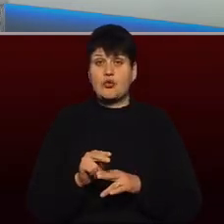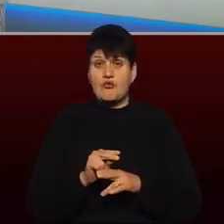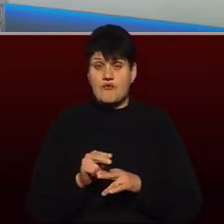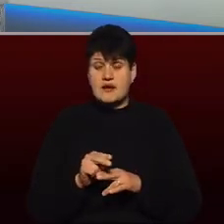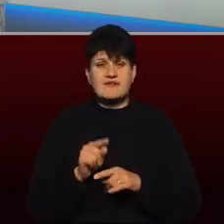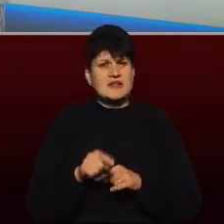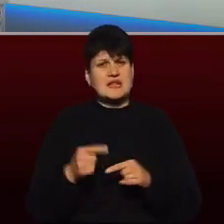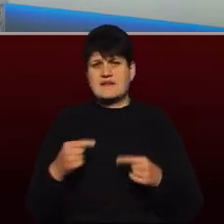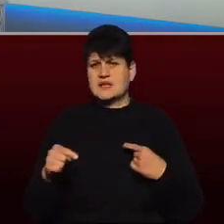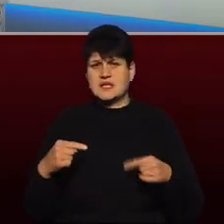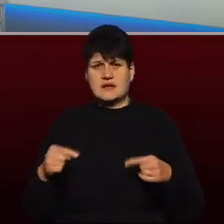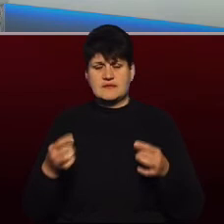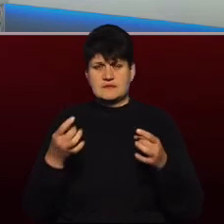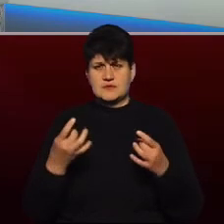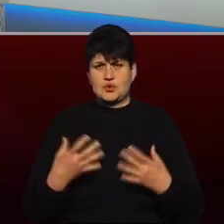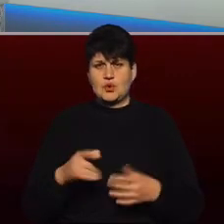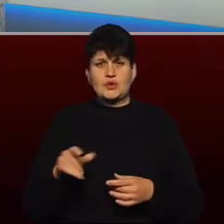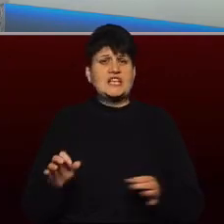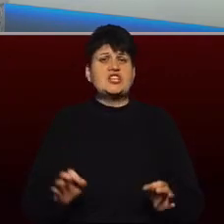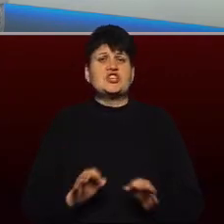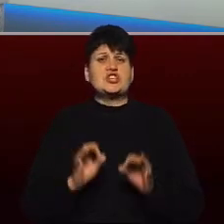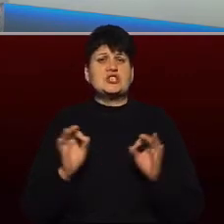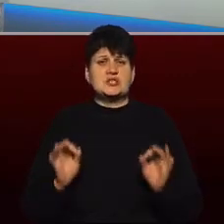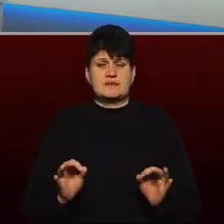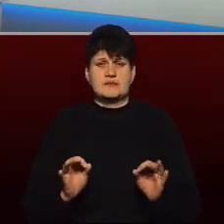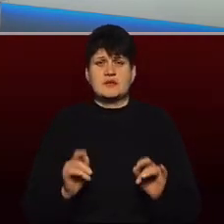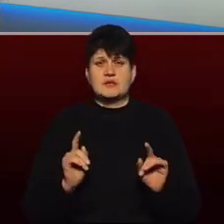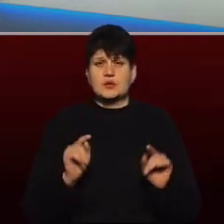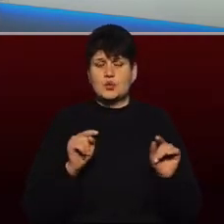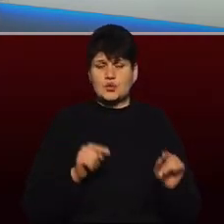відрізняється від звичайної людини нічим. Тільки в нього присутні ті самі